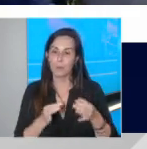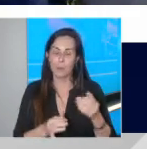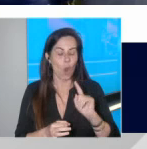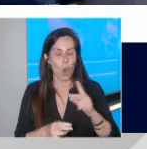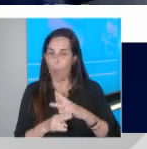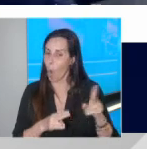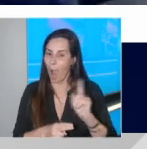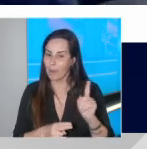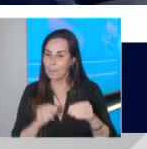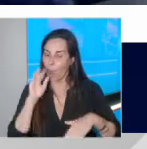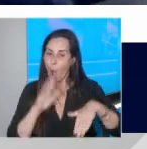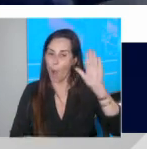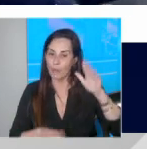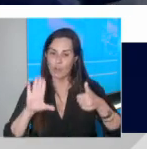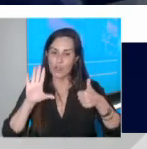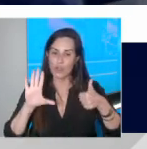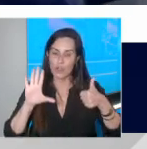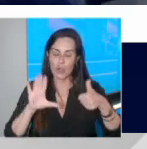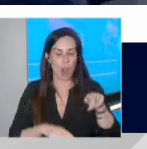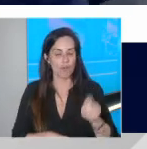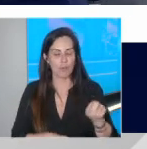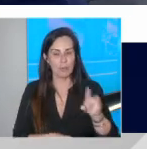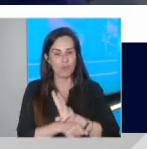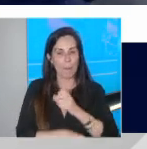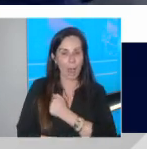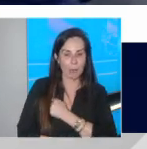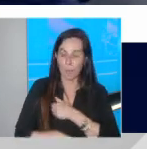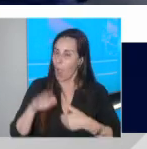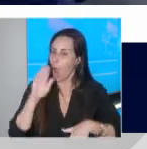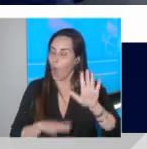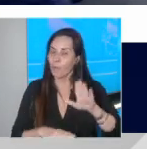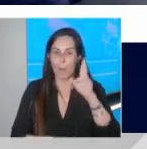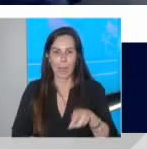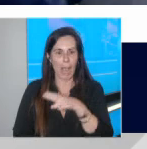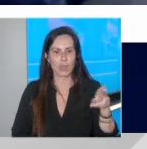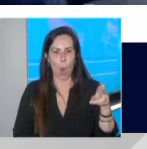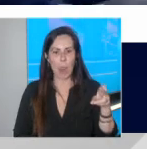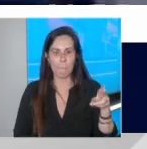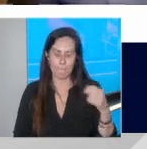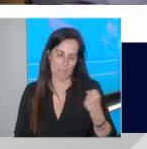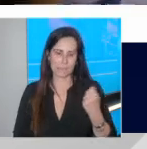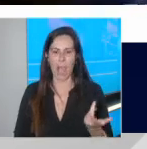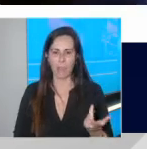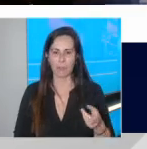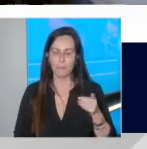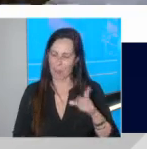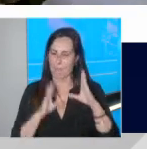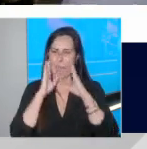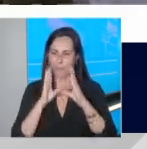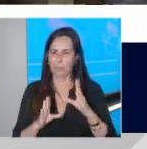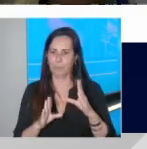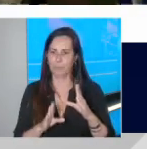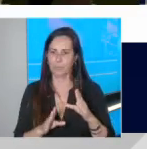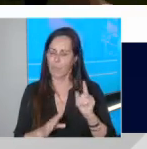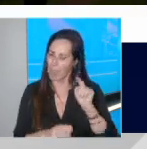רק עם רוב של 6-3 שמרנים, רובם גם קתולים, זה נורא חשוב, הם קתולים מאמינים, כלומר,